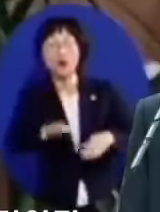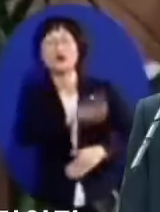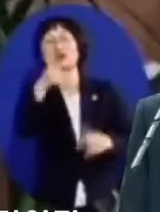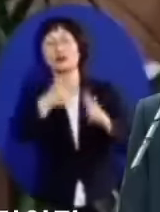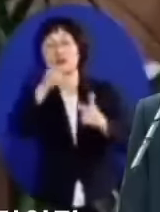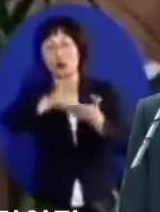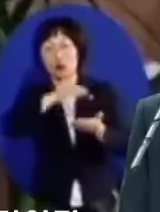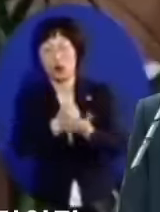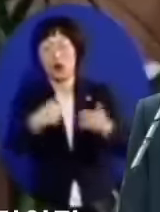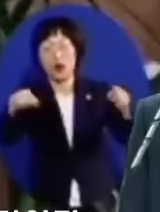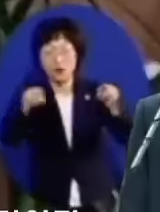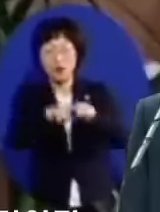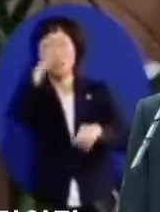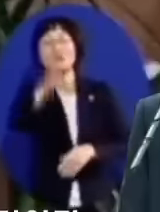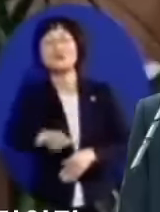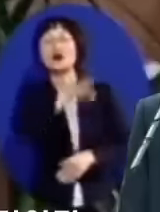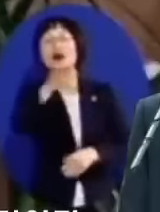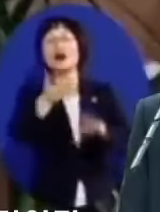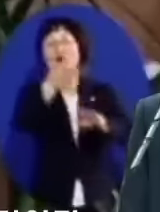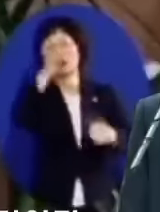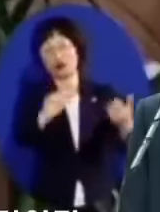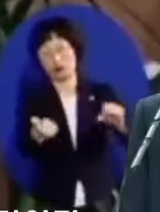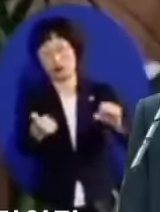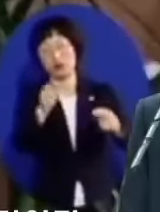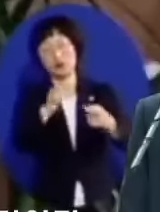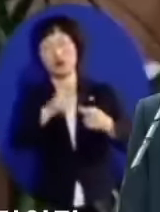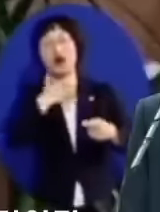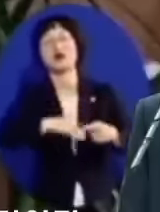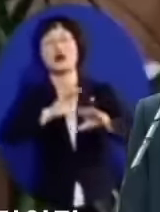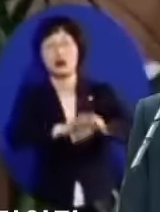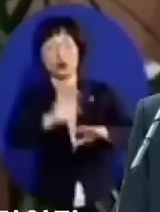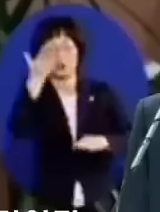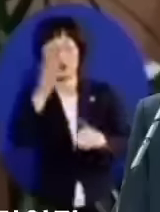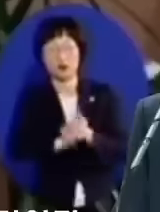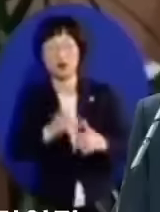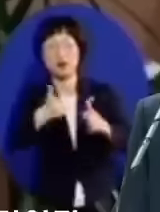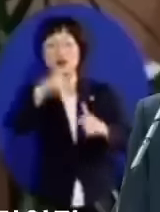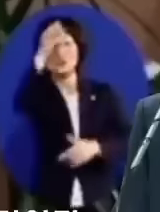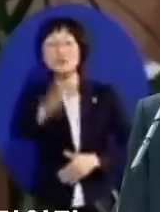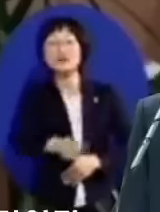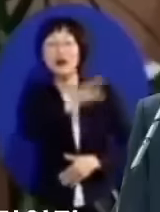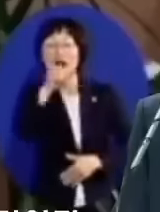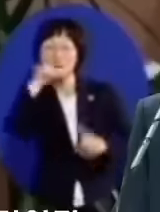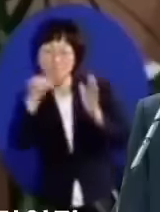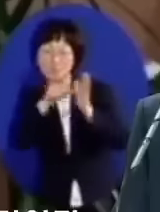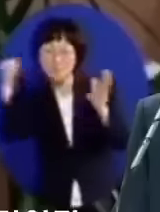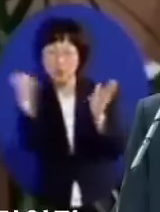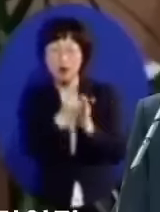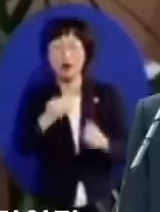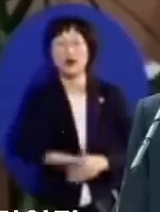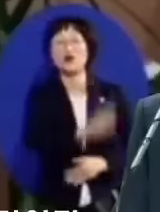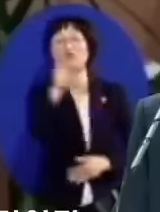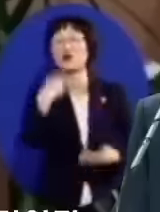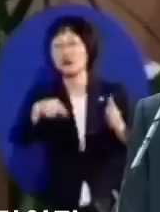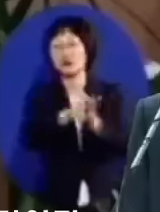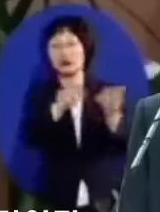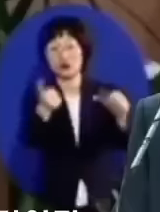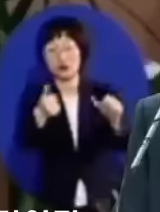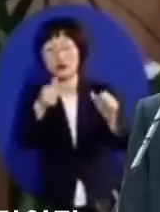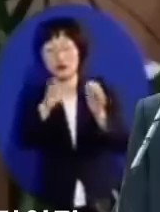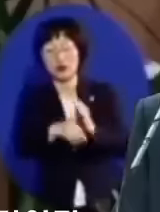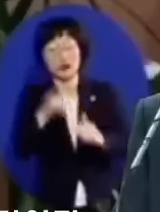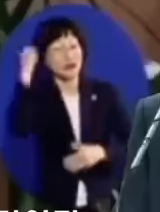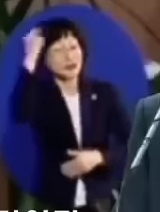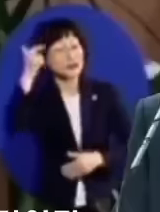십자가에 죽었다는 것을 알아야 되는 것입니다. 예수님이 십자가에 못 박여 우리를 위해서 죽었었을 때